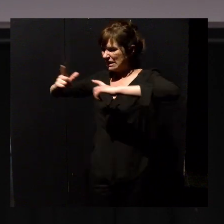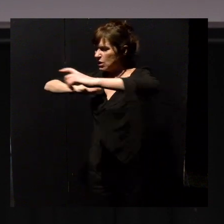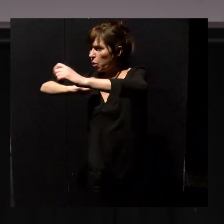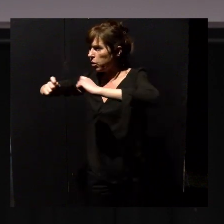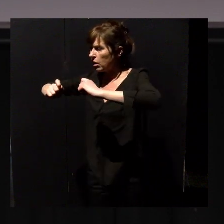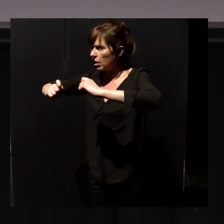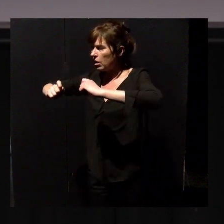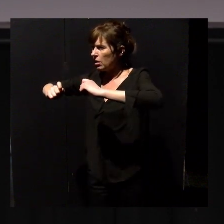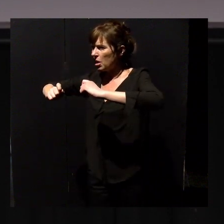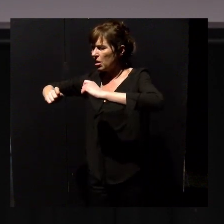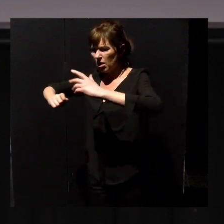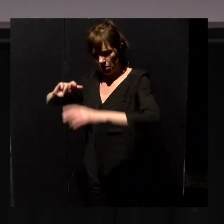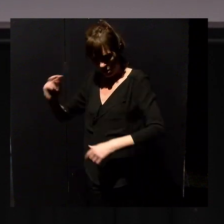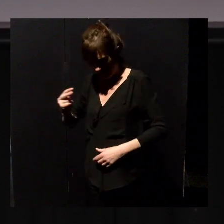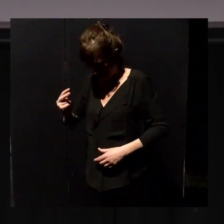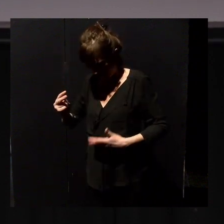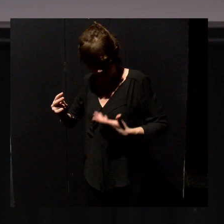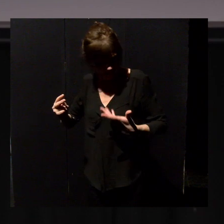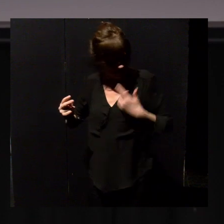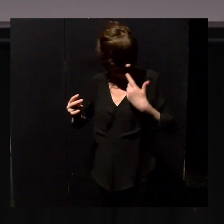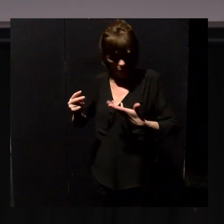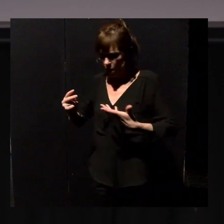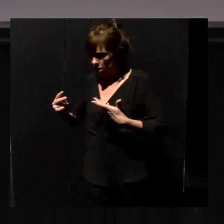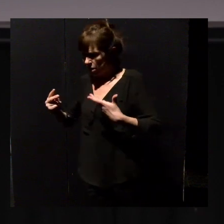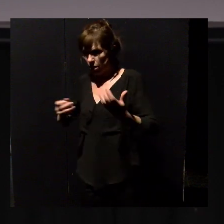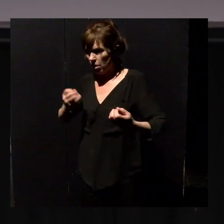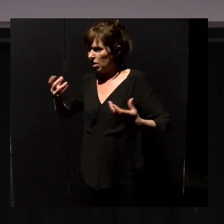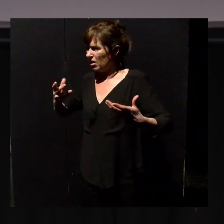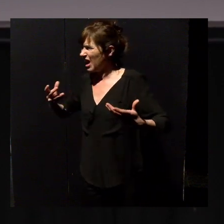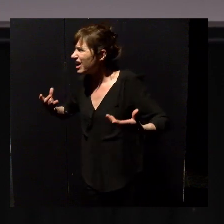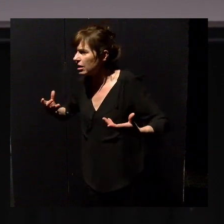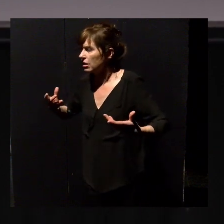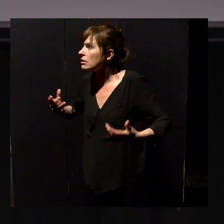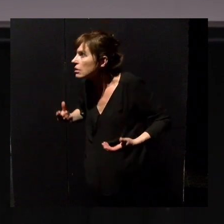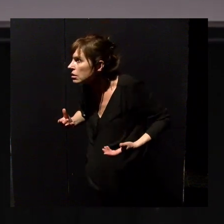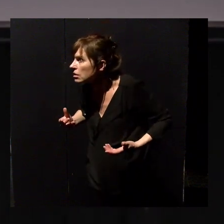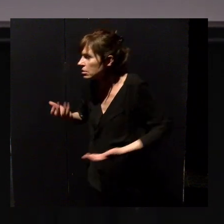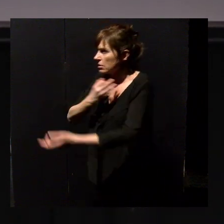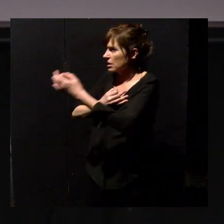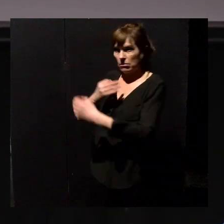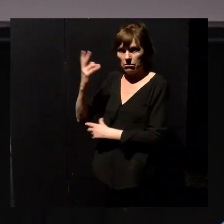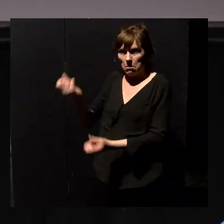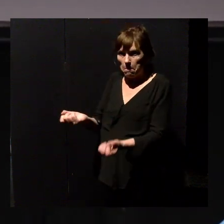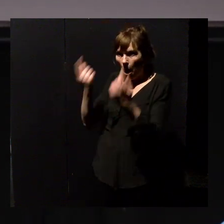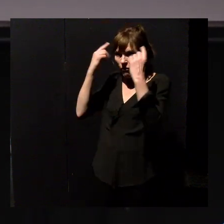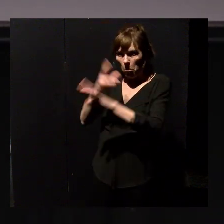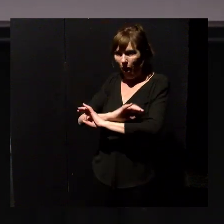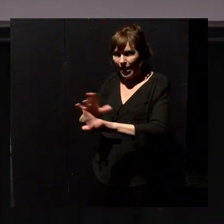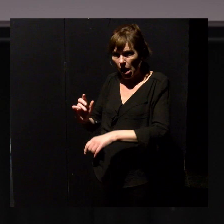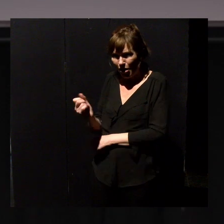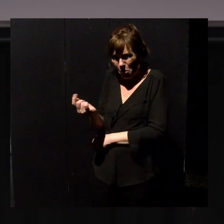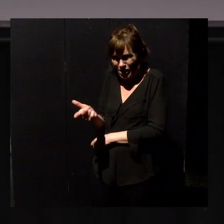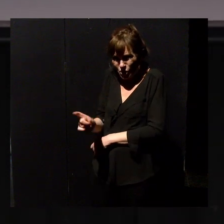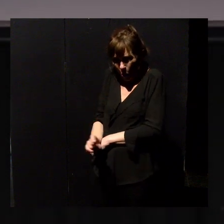mots. Et puis, quelques secondes plus tard, je ne vais même plus comprendre ce qu'on va me dire. Et puis, parfois, quelques secondes plus